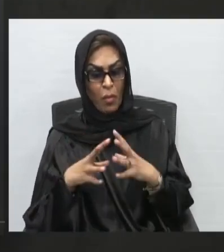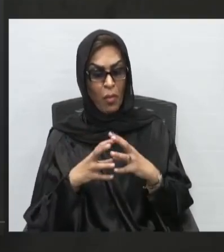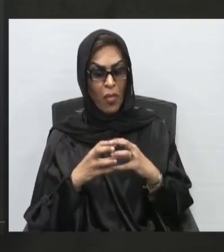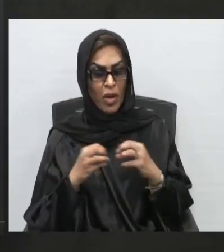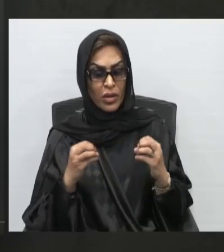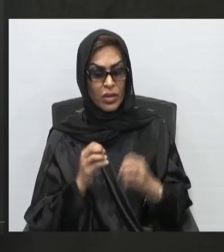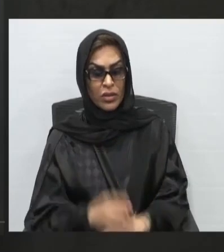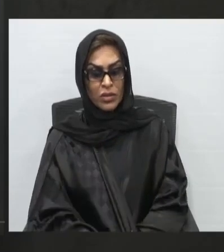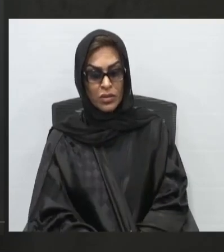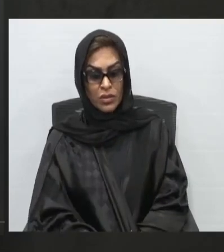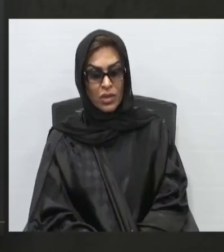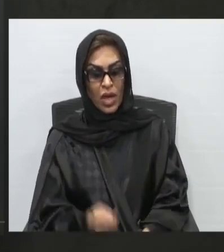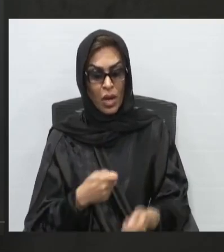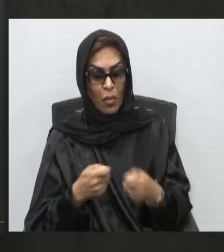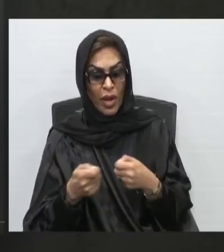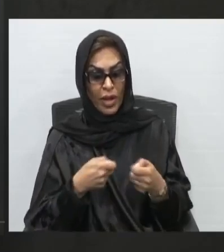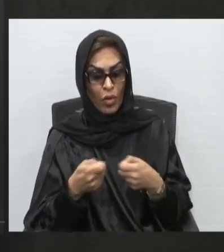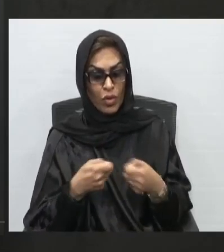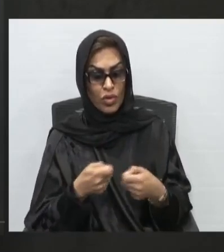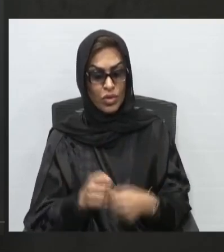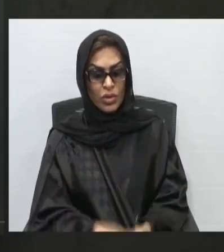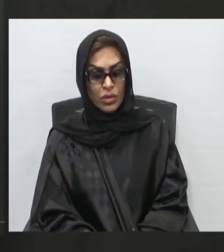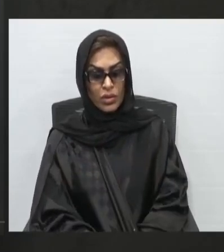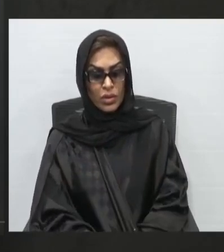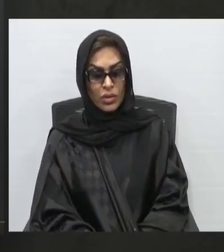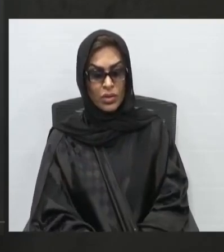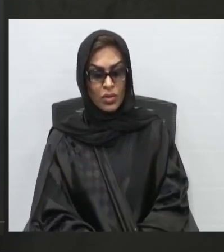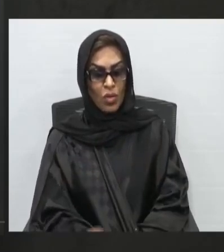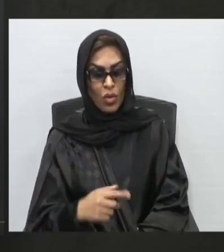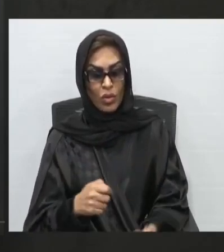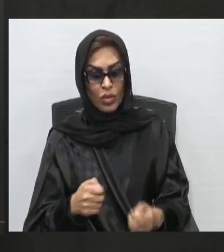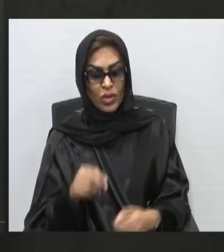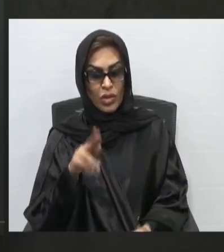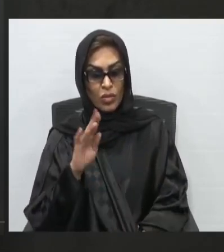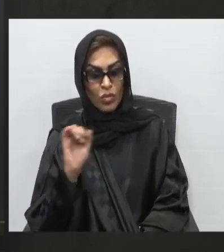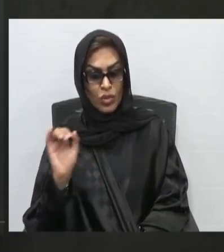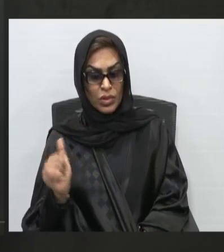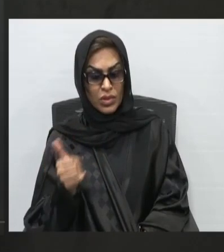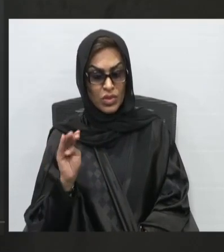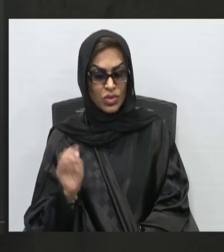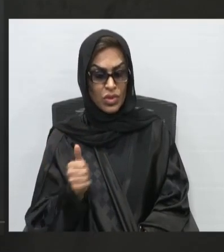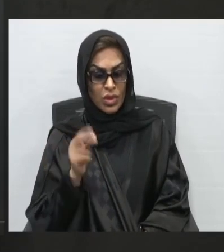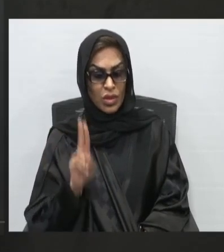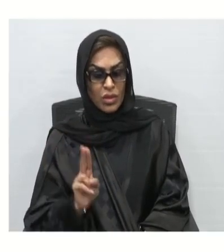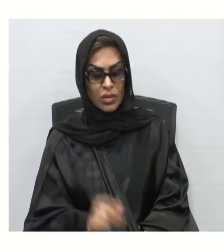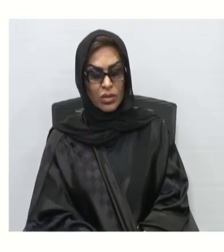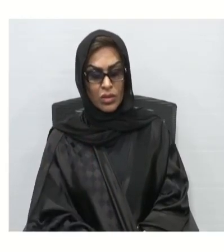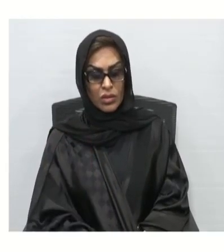هي عمليه البيع والشراء وممارسه عروض التجاره لجميع المنتجات الكترونيا